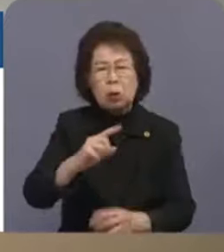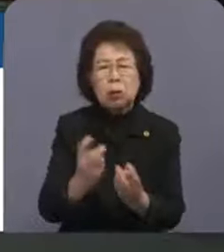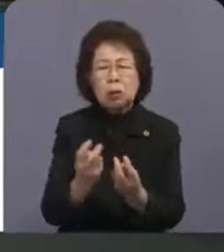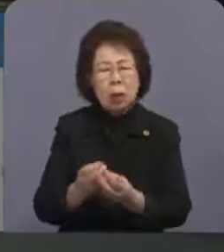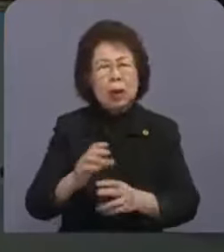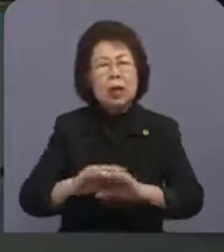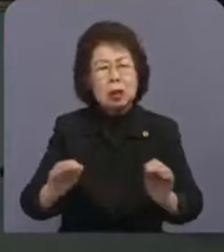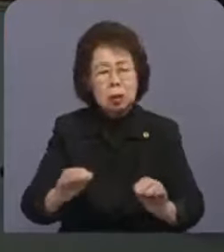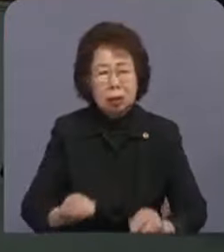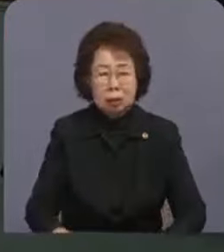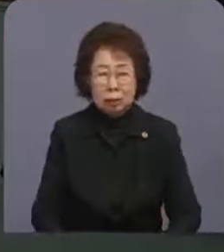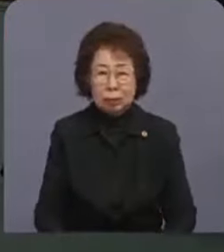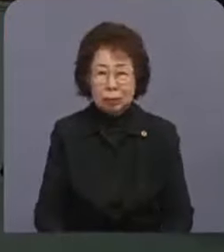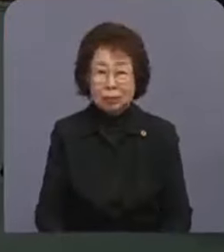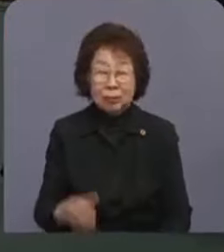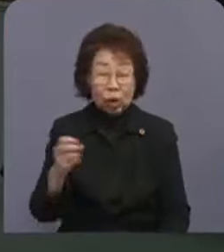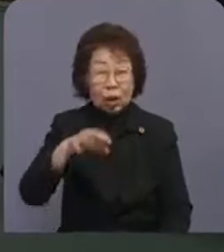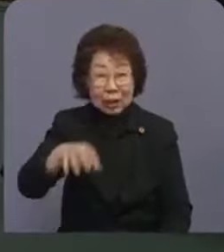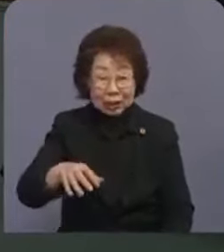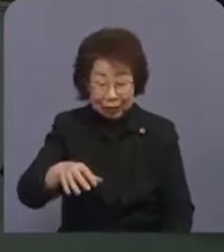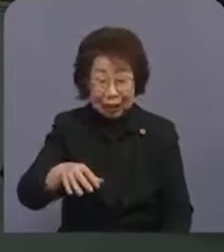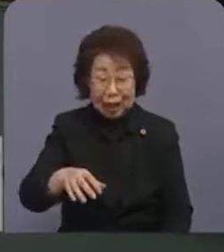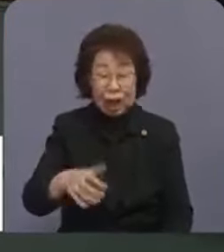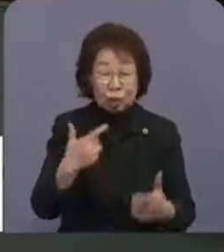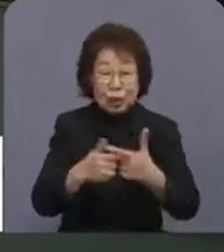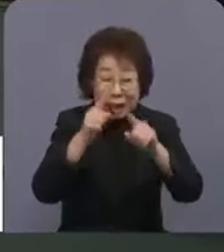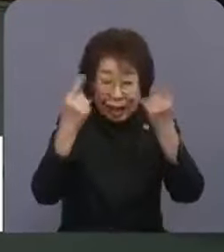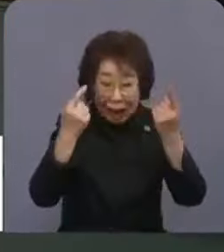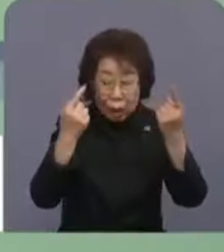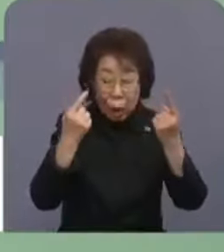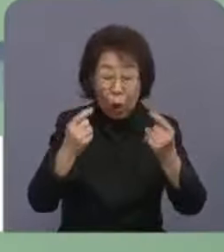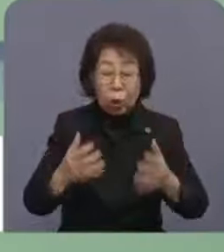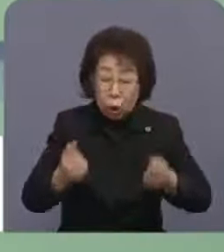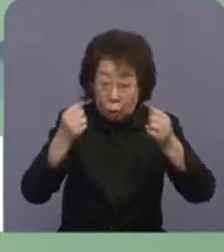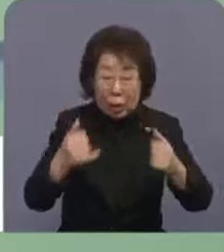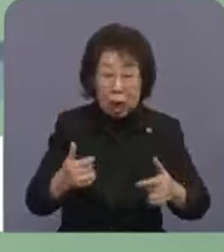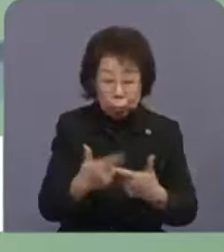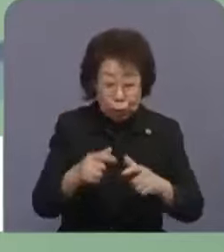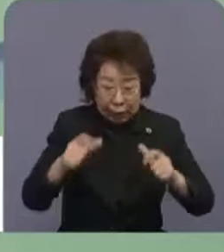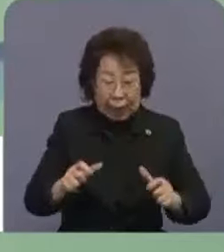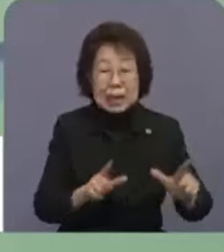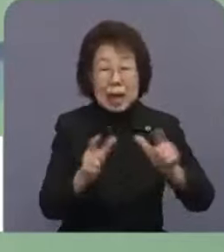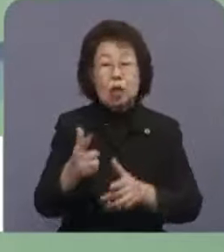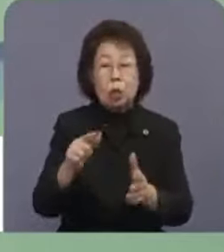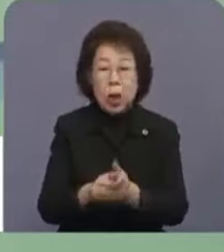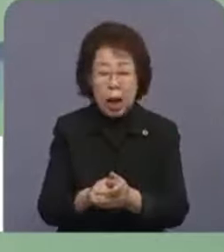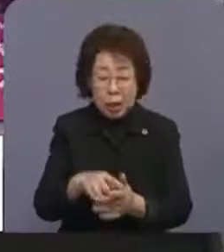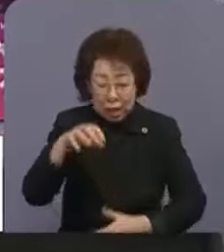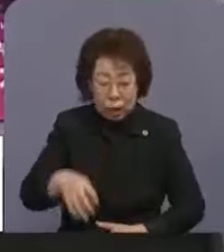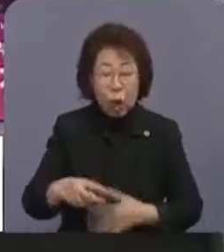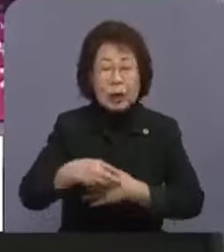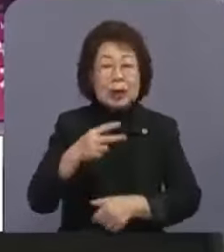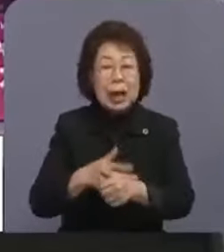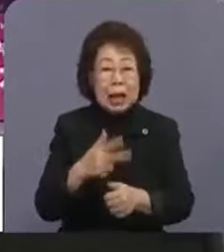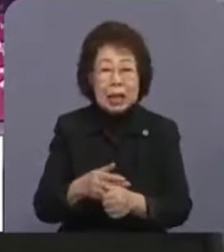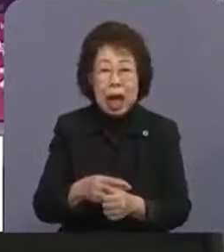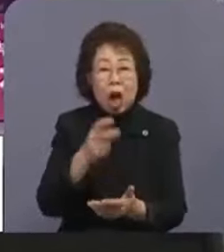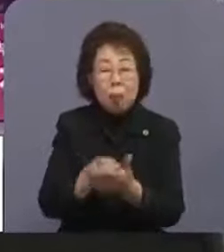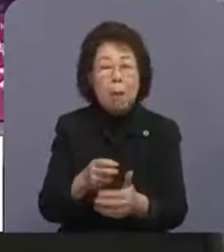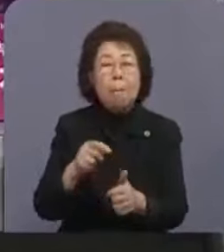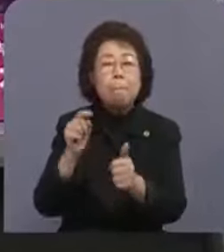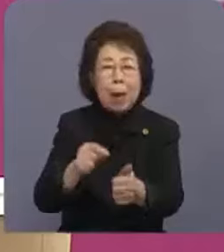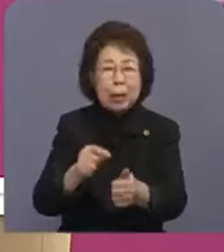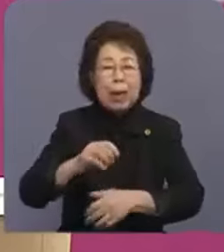개선하고자 또 지역 출신 의대생이 그 지역에서 의무 근무하는 지역의사제 정원 확보를